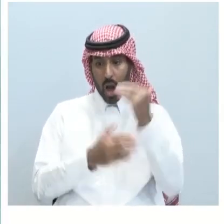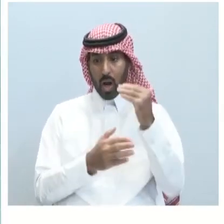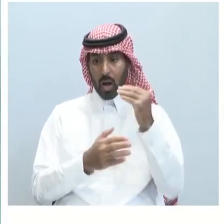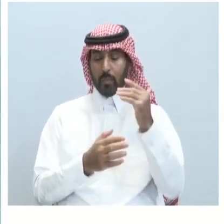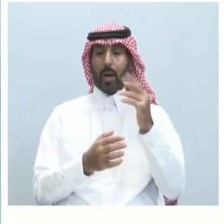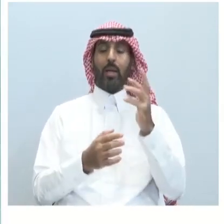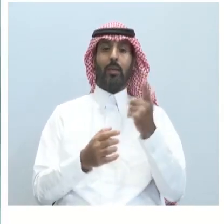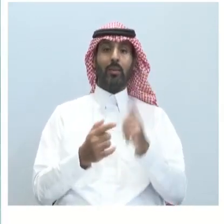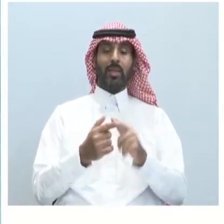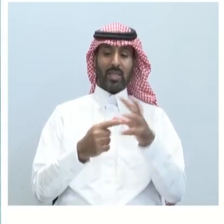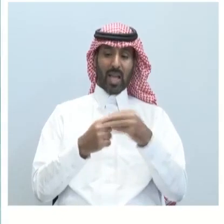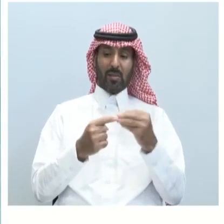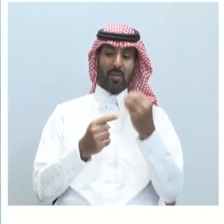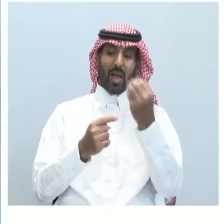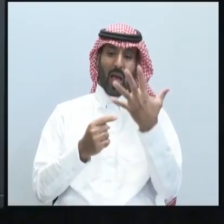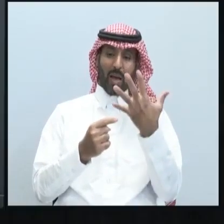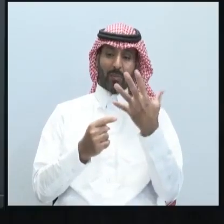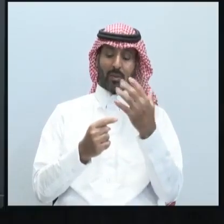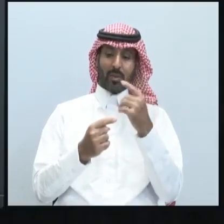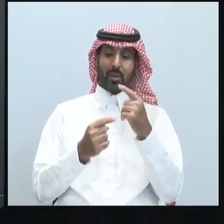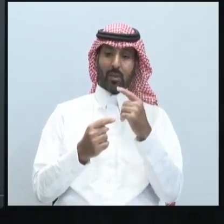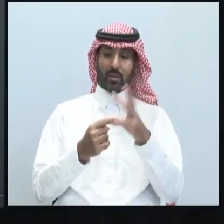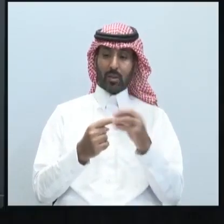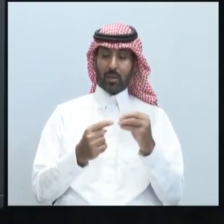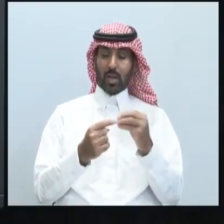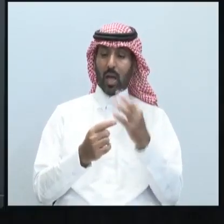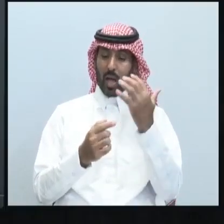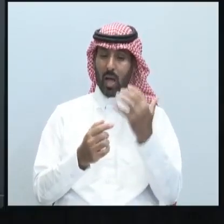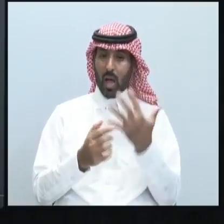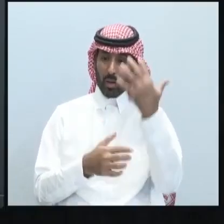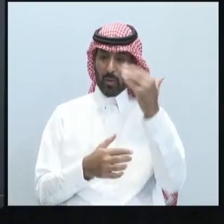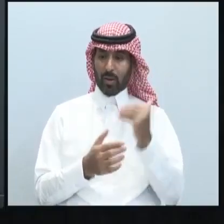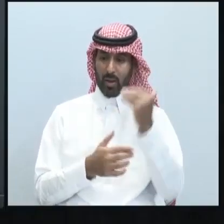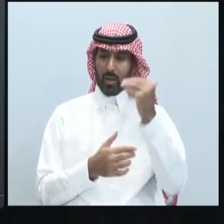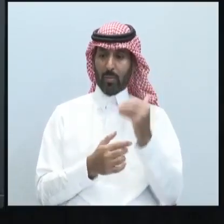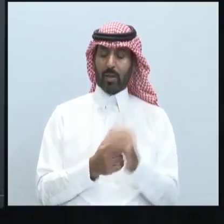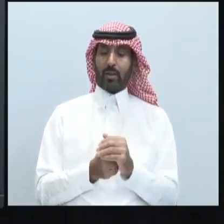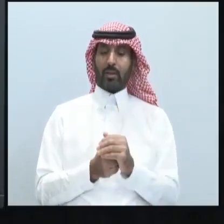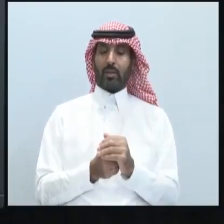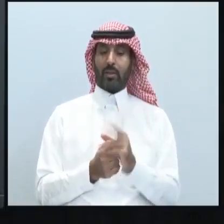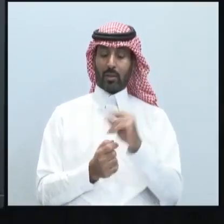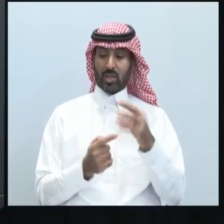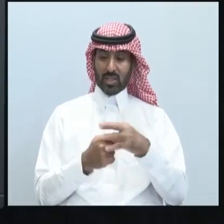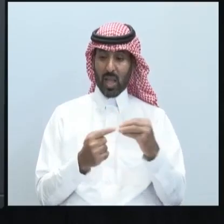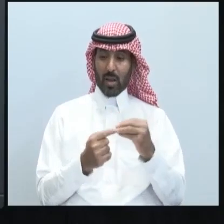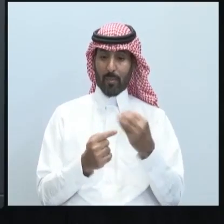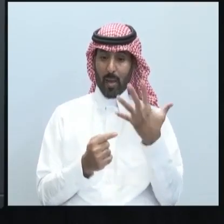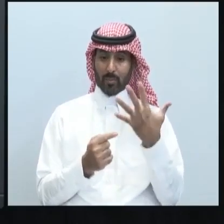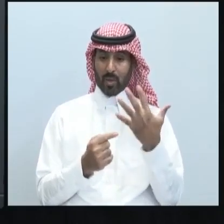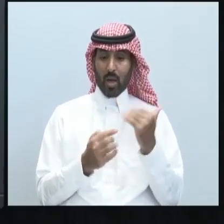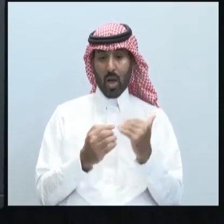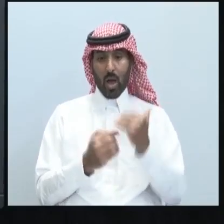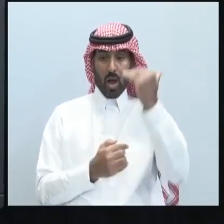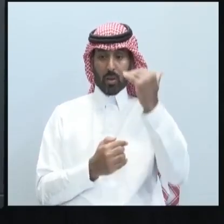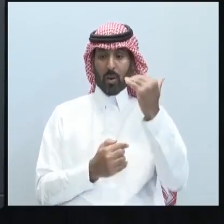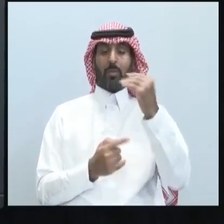فالسالب خمسه تكون قيمته اكبر من مين والسالب تسعه لانه هو صفر فاصله صفر صفر صفر واحد او صفر